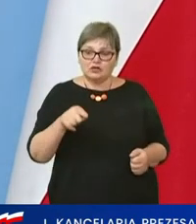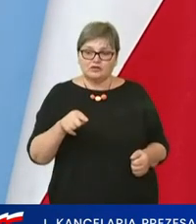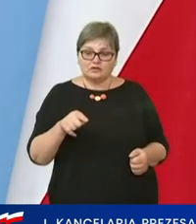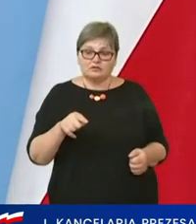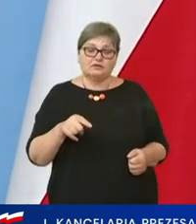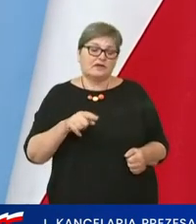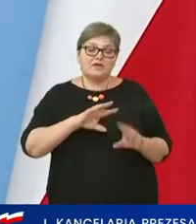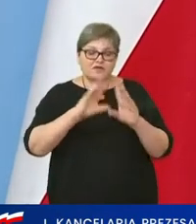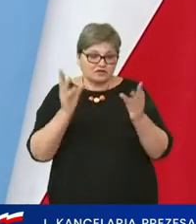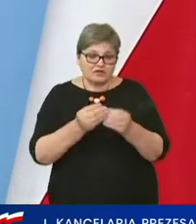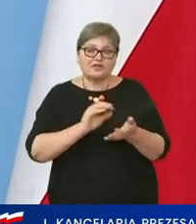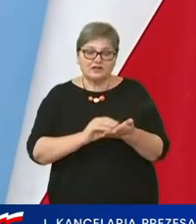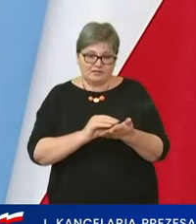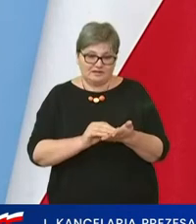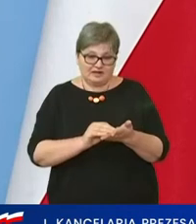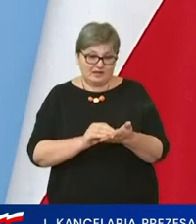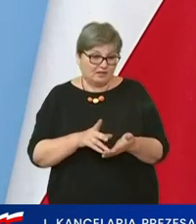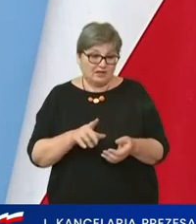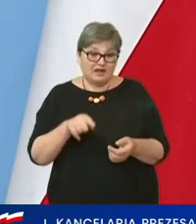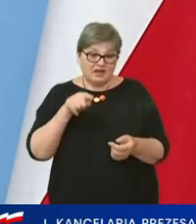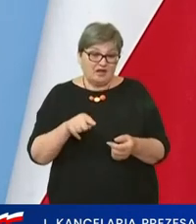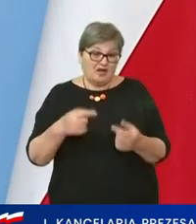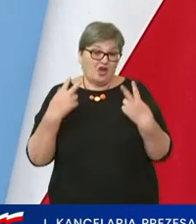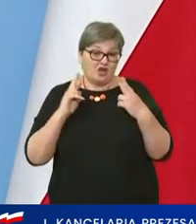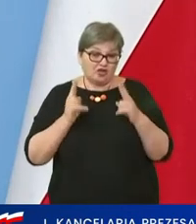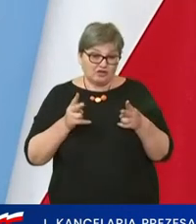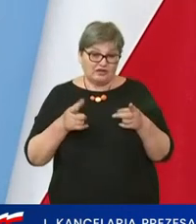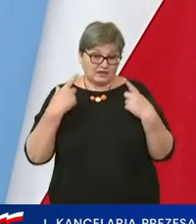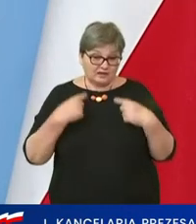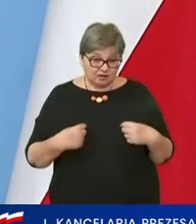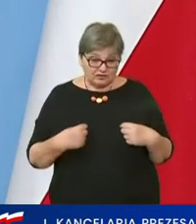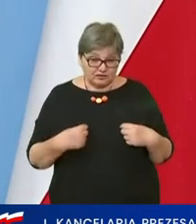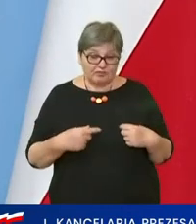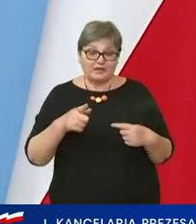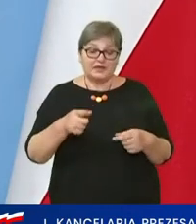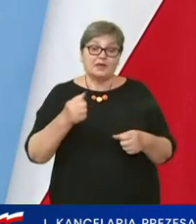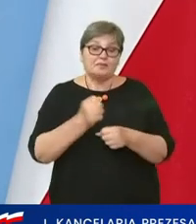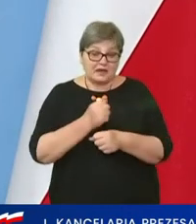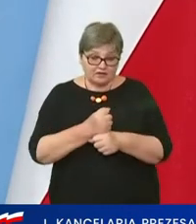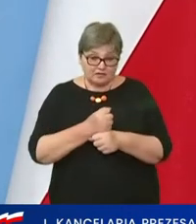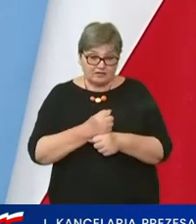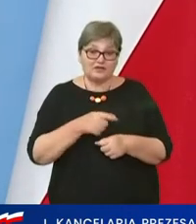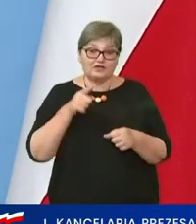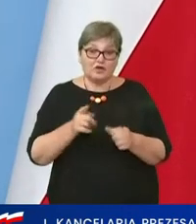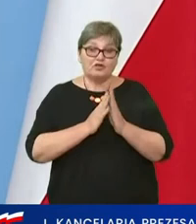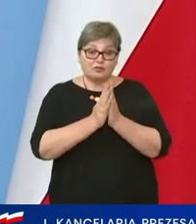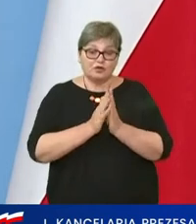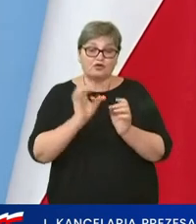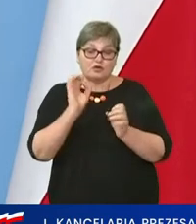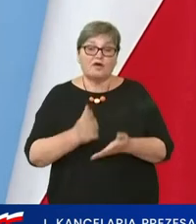konkretni przedsiębiorcy który którzy występują o wsparcie na miejsca pracy dla swoich pracowników